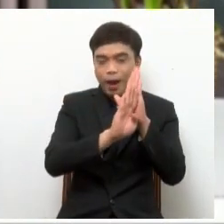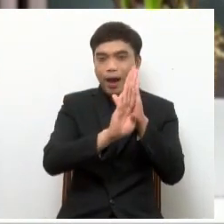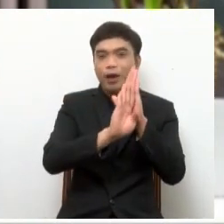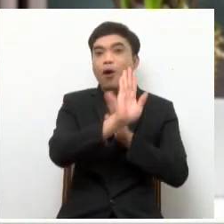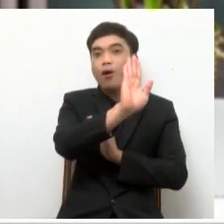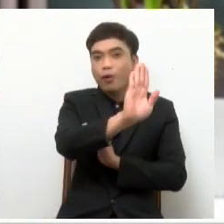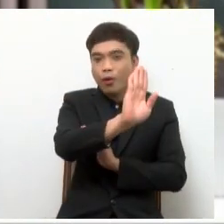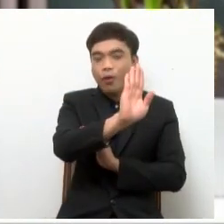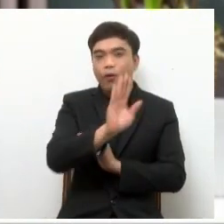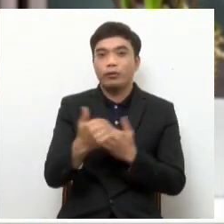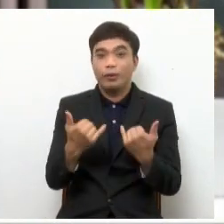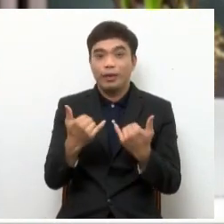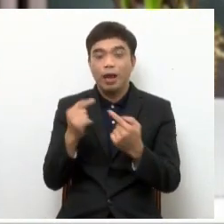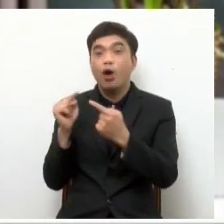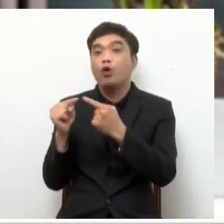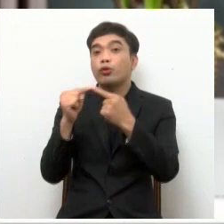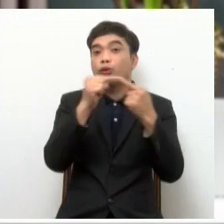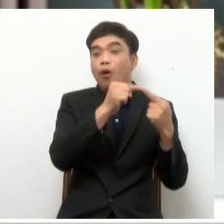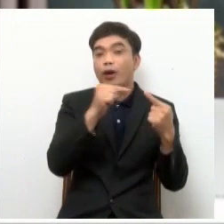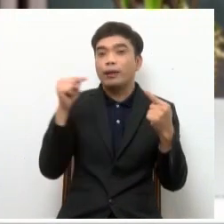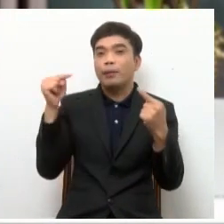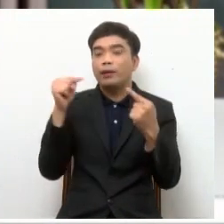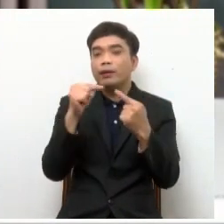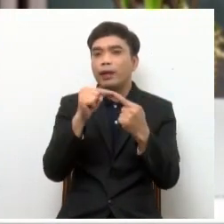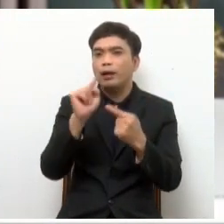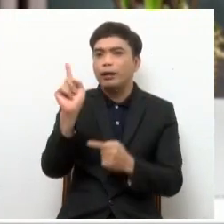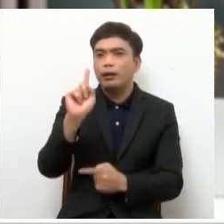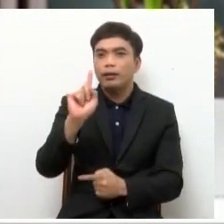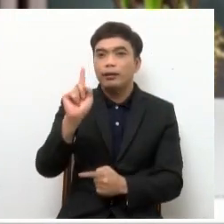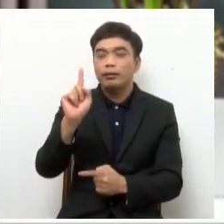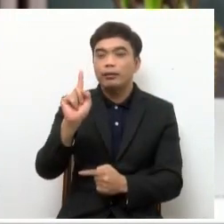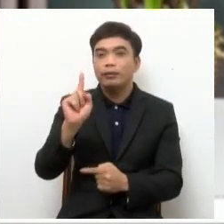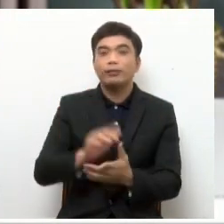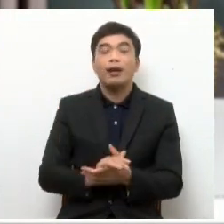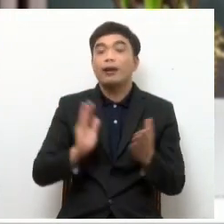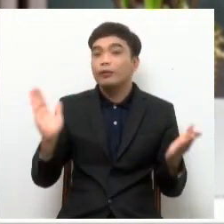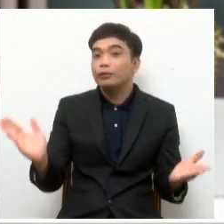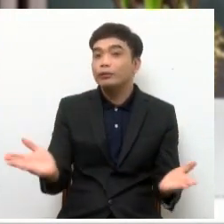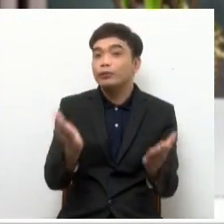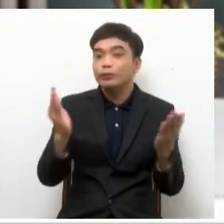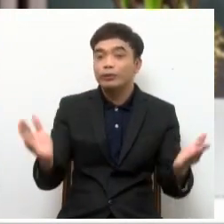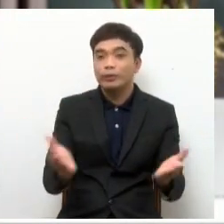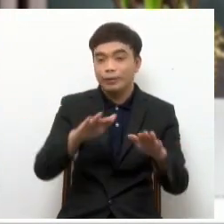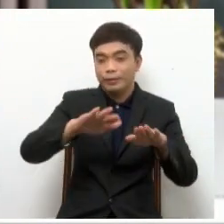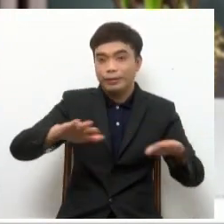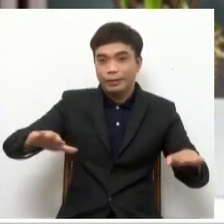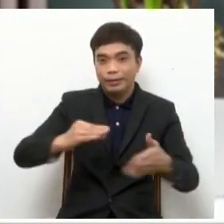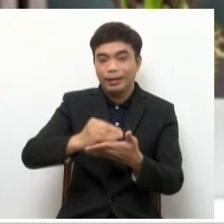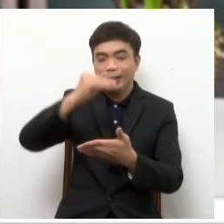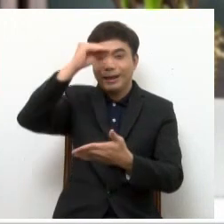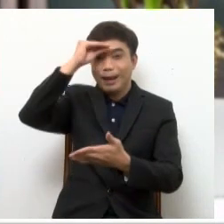ได้มีการต่อยอด Active Learning สิ่งที่สำคัญคือเราได้มีการส่งเสริมให้เด็กนักเรียนมีความสุขต่อ